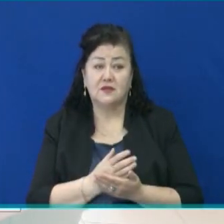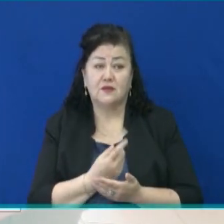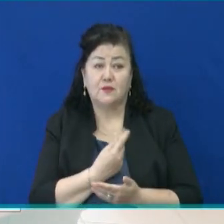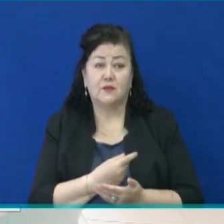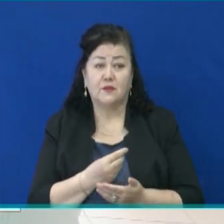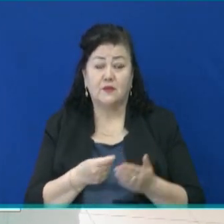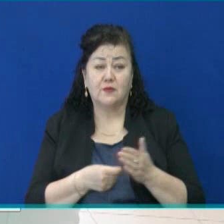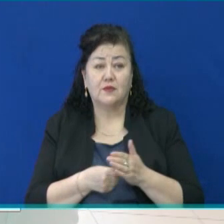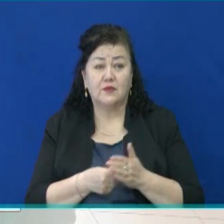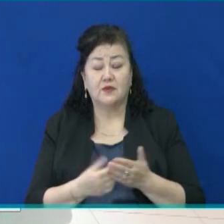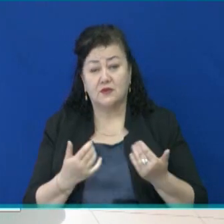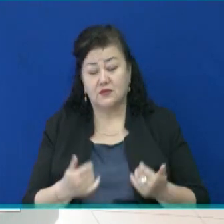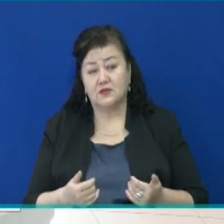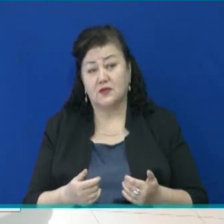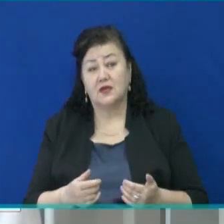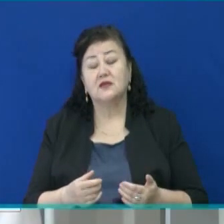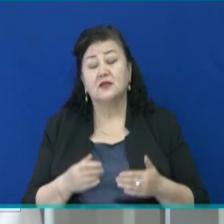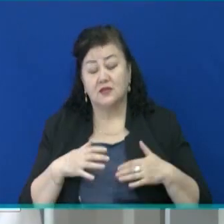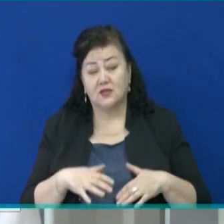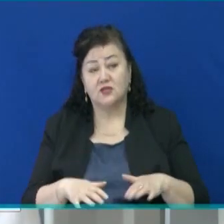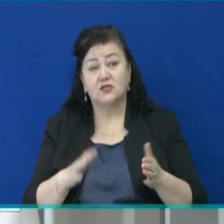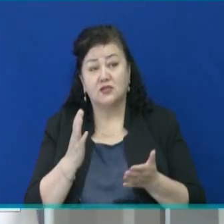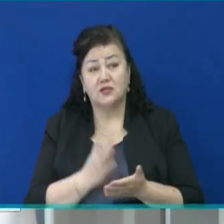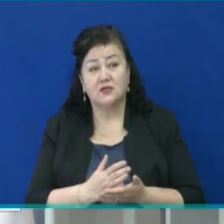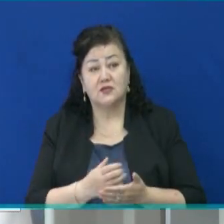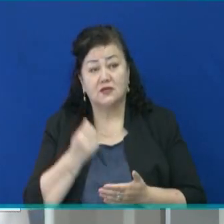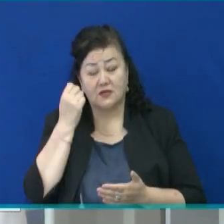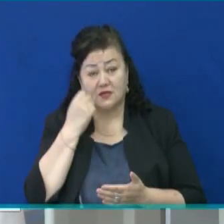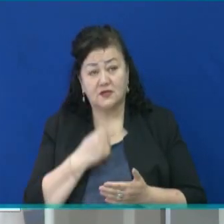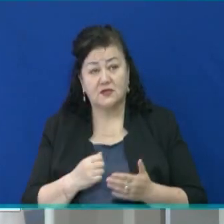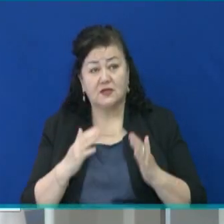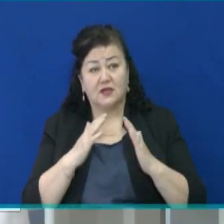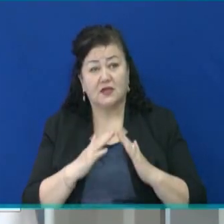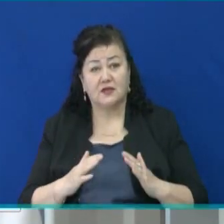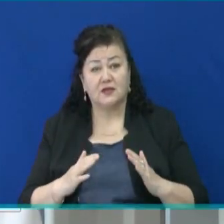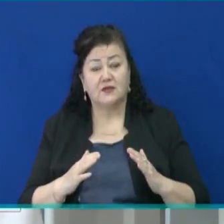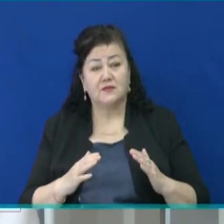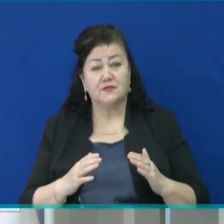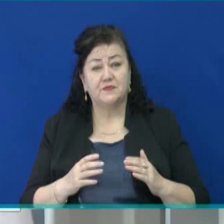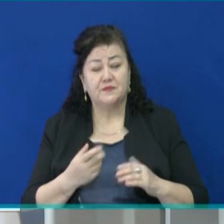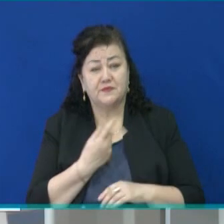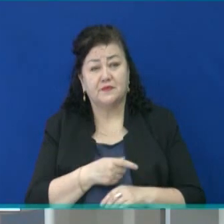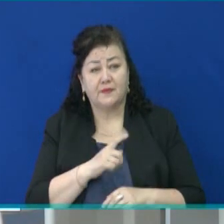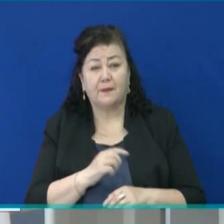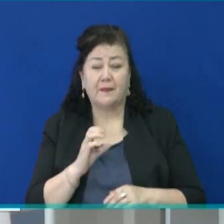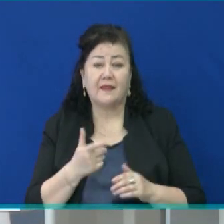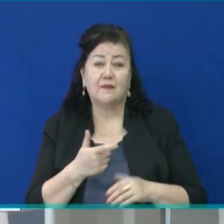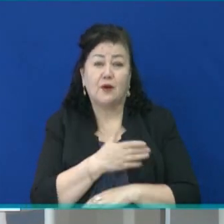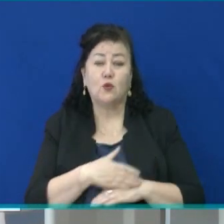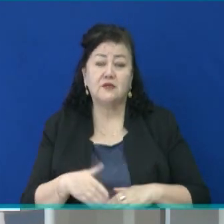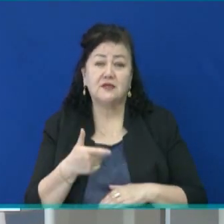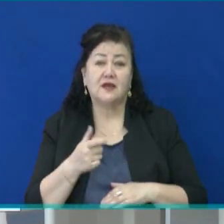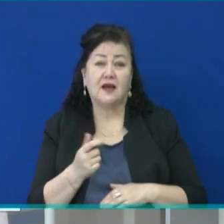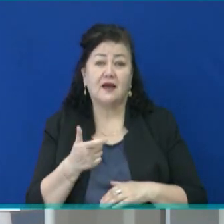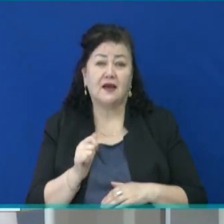тамақтандыру қиынға соқса, қазір бұл шешімін тапты. Старое здание находилось по Гагарина. Ескі ғимарат Гагарин көшесінде орналасқан еді.